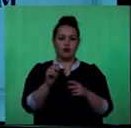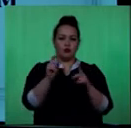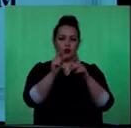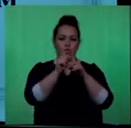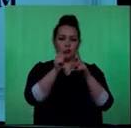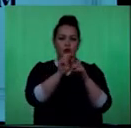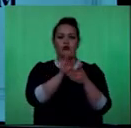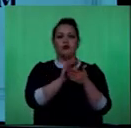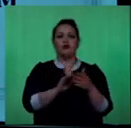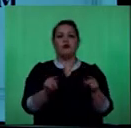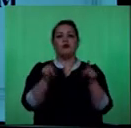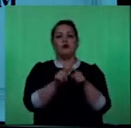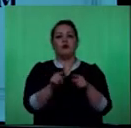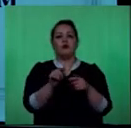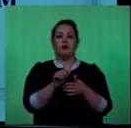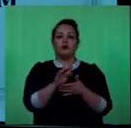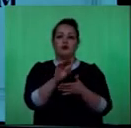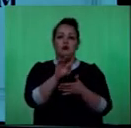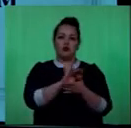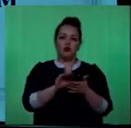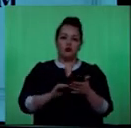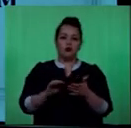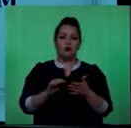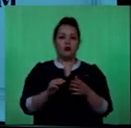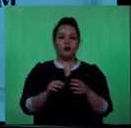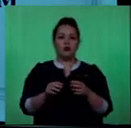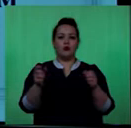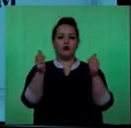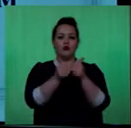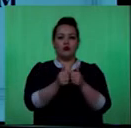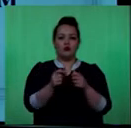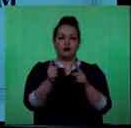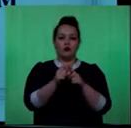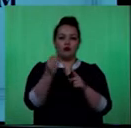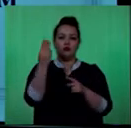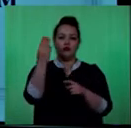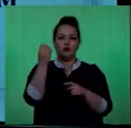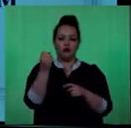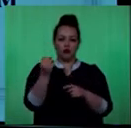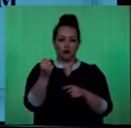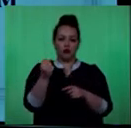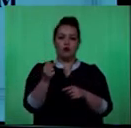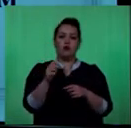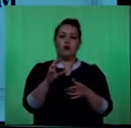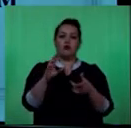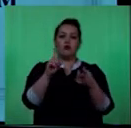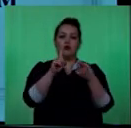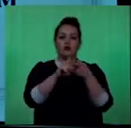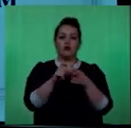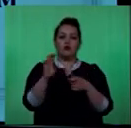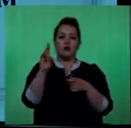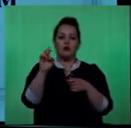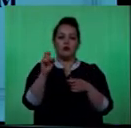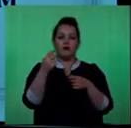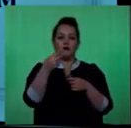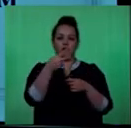так же записываем рядышком букву ш соединение с буквой ш а на второй